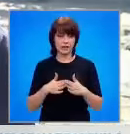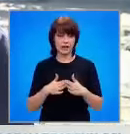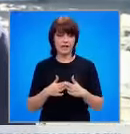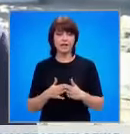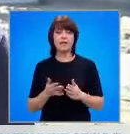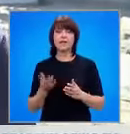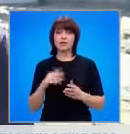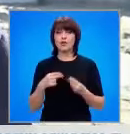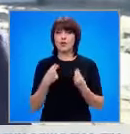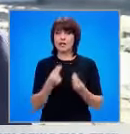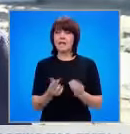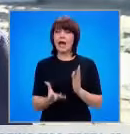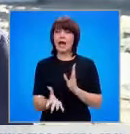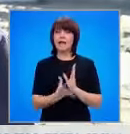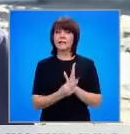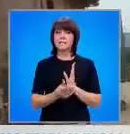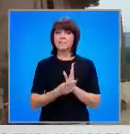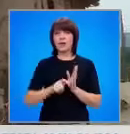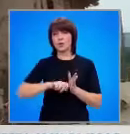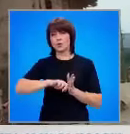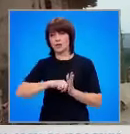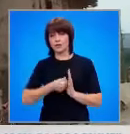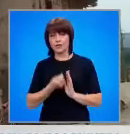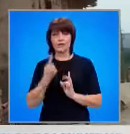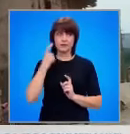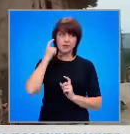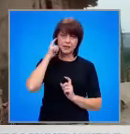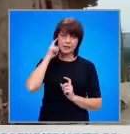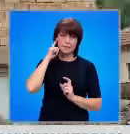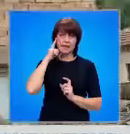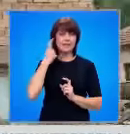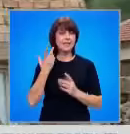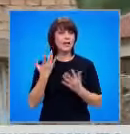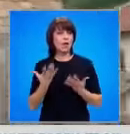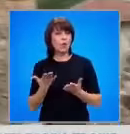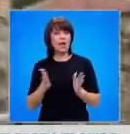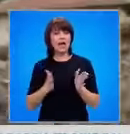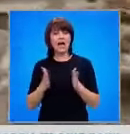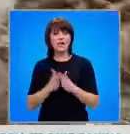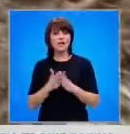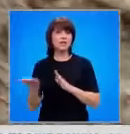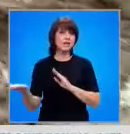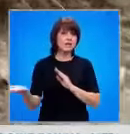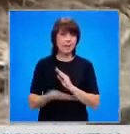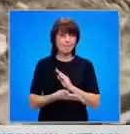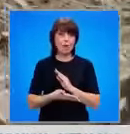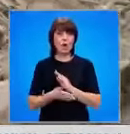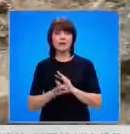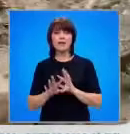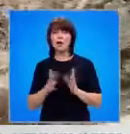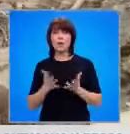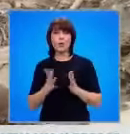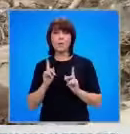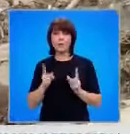експертно заключение, според което ще се прецени кои ще бъдат събарени, ако има такива, кои могат да